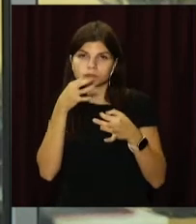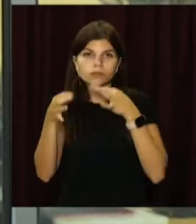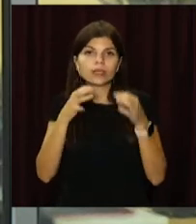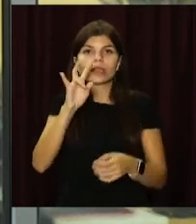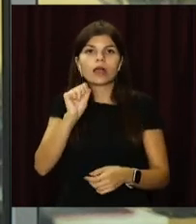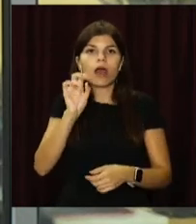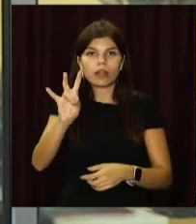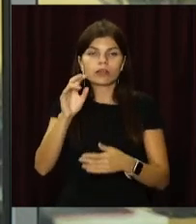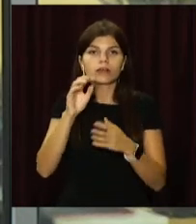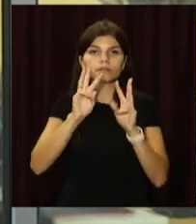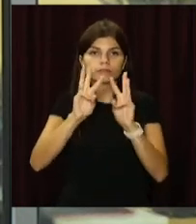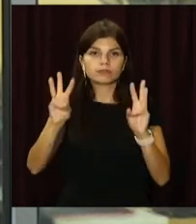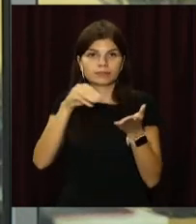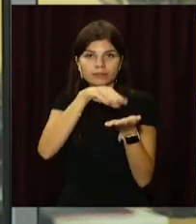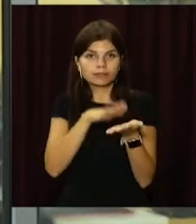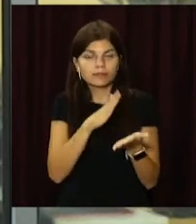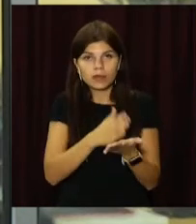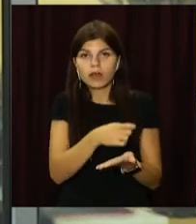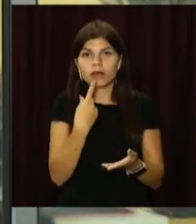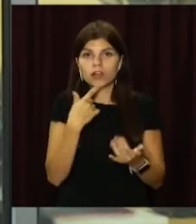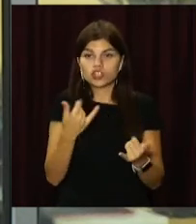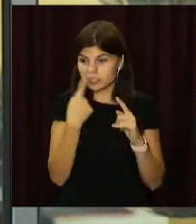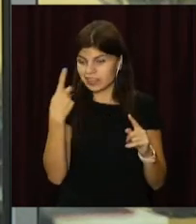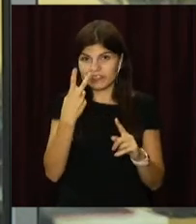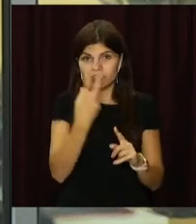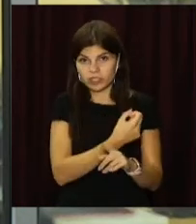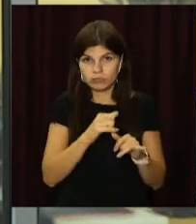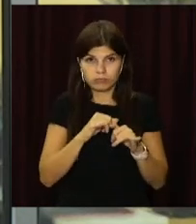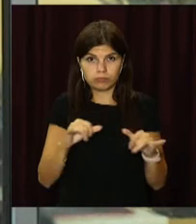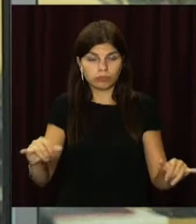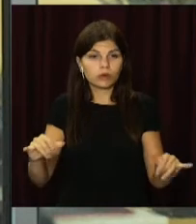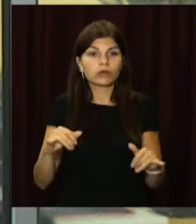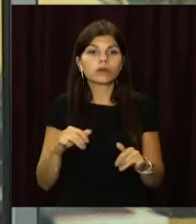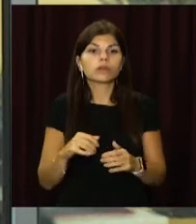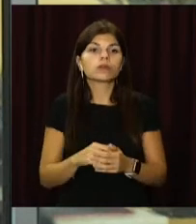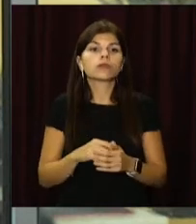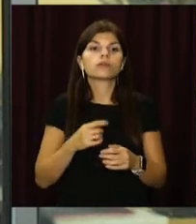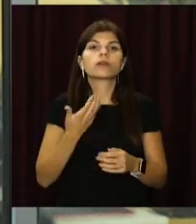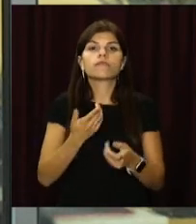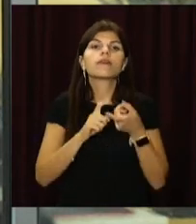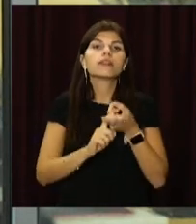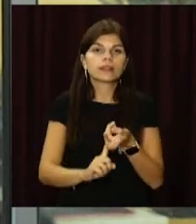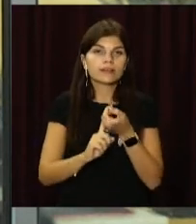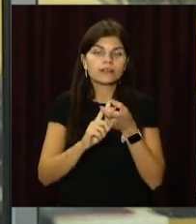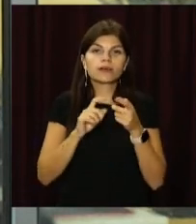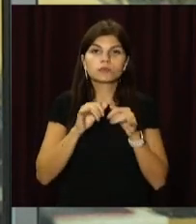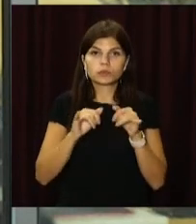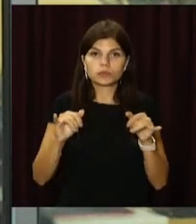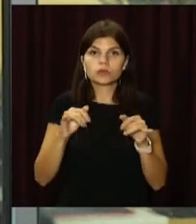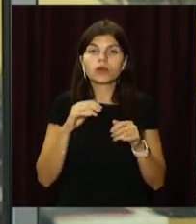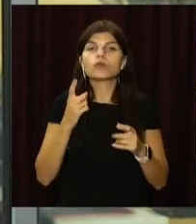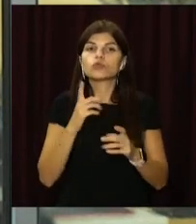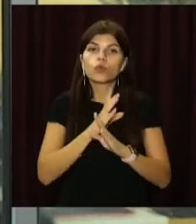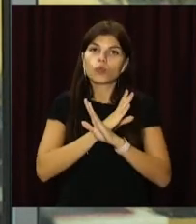НАН. Темпи поширення хвороби прискорилися за останні 2 тижні. Основні епідемічні показники – кількість нових